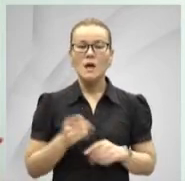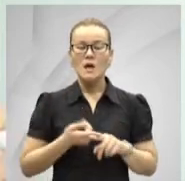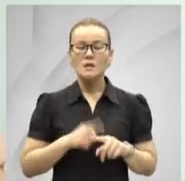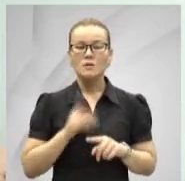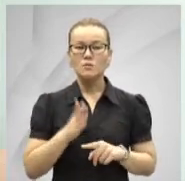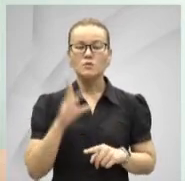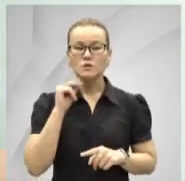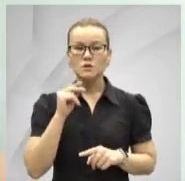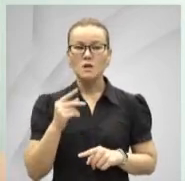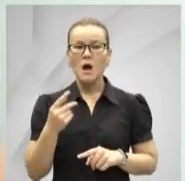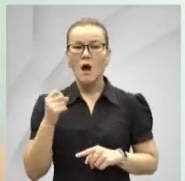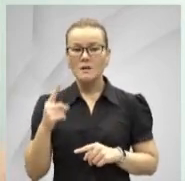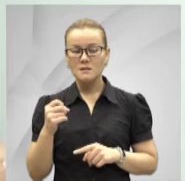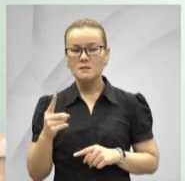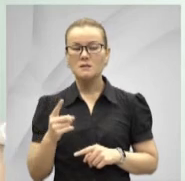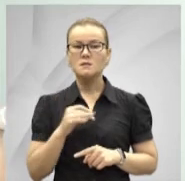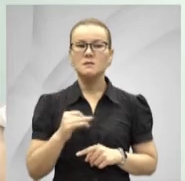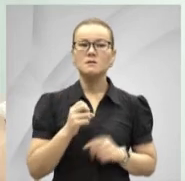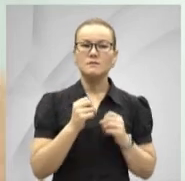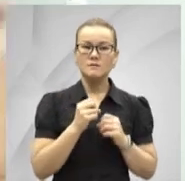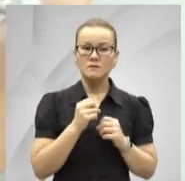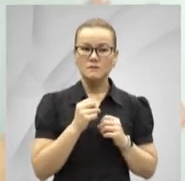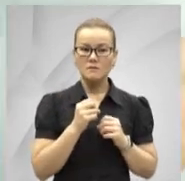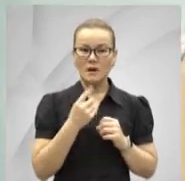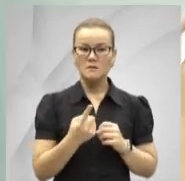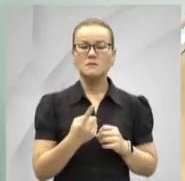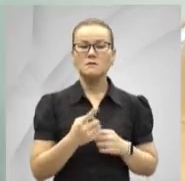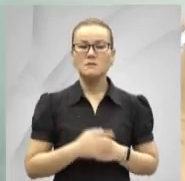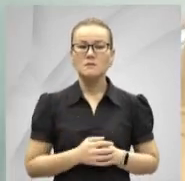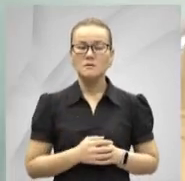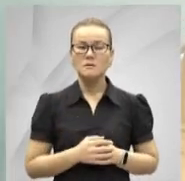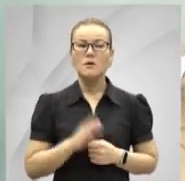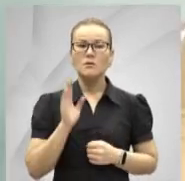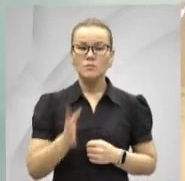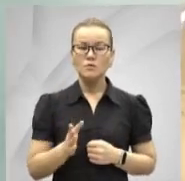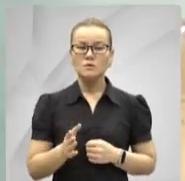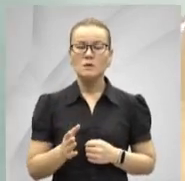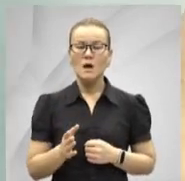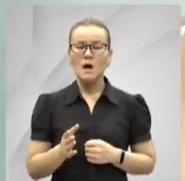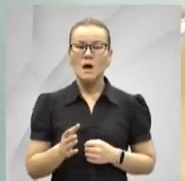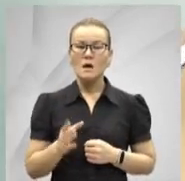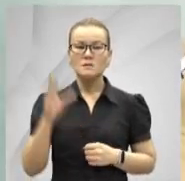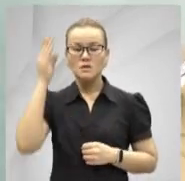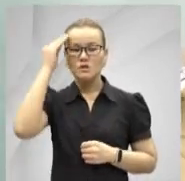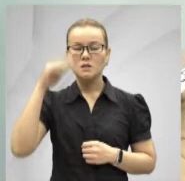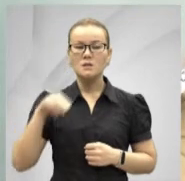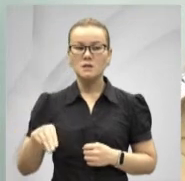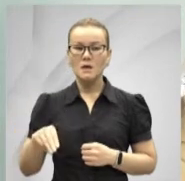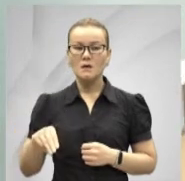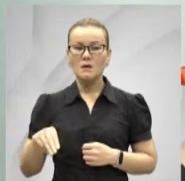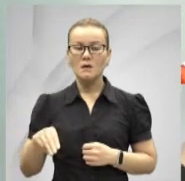числа 11 и 1. Получается, значение t у нас